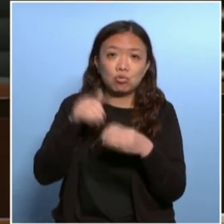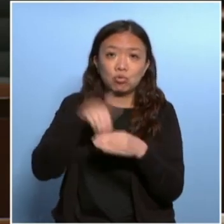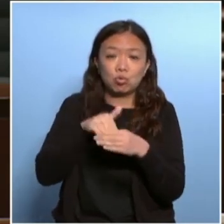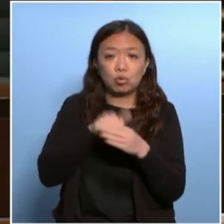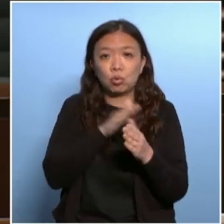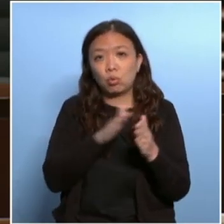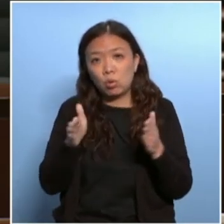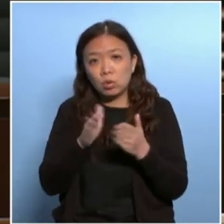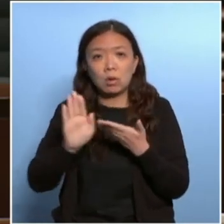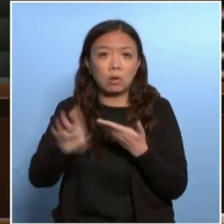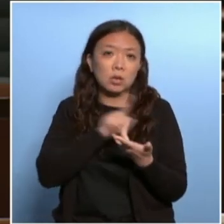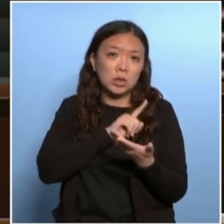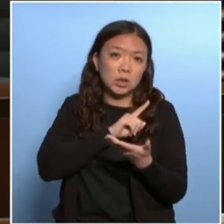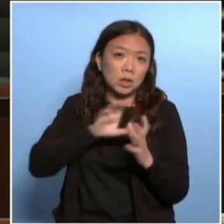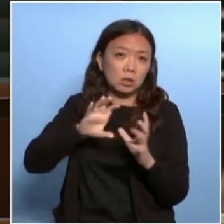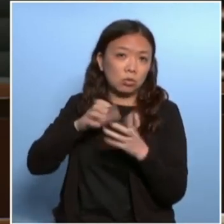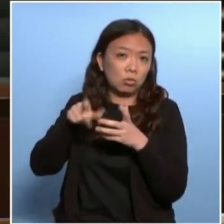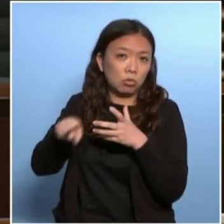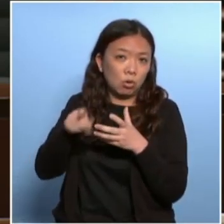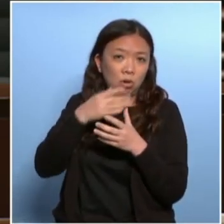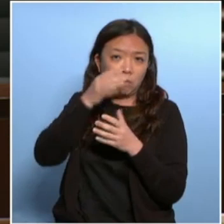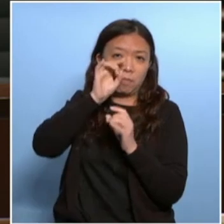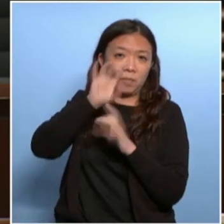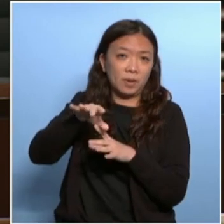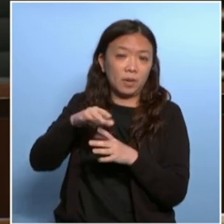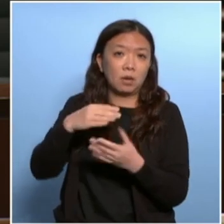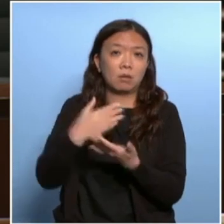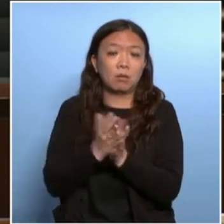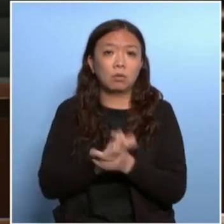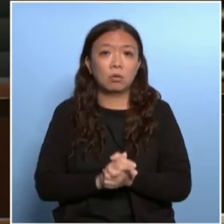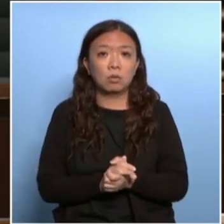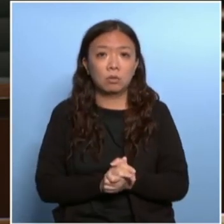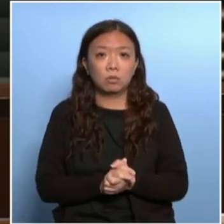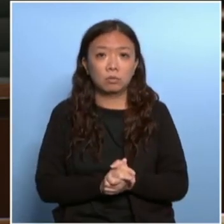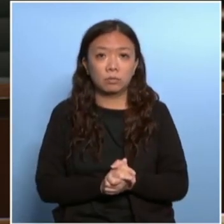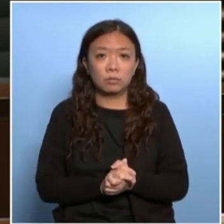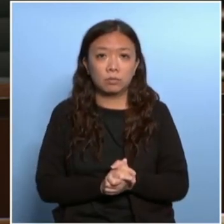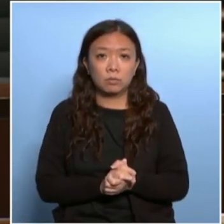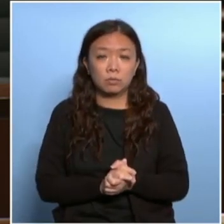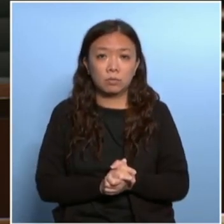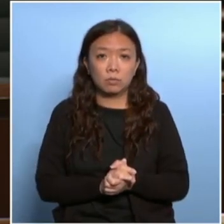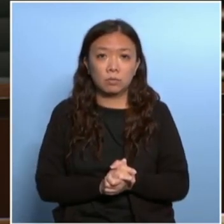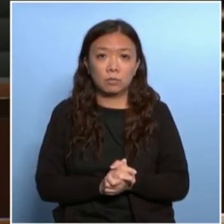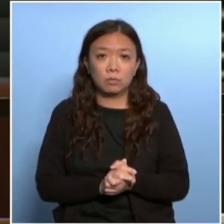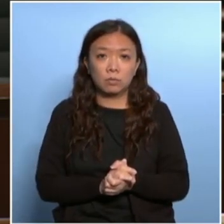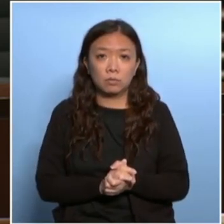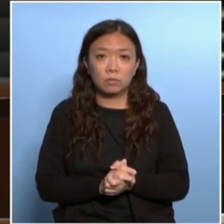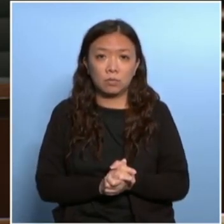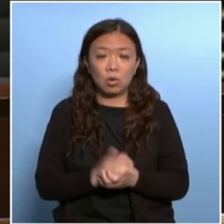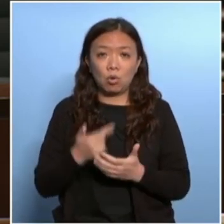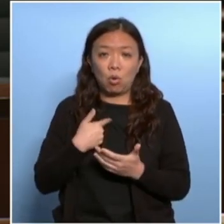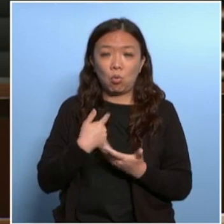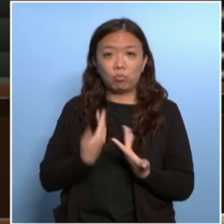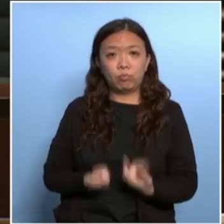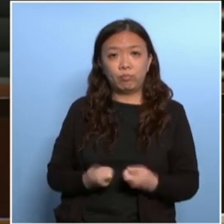程啊，俾佢哋自己嘅黨嘅頹氣啊等等，即係我係作為一個普